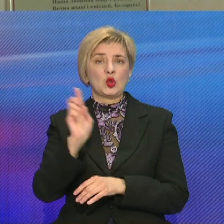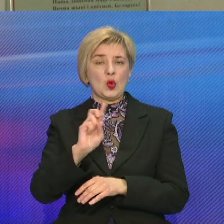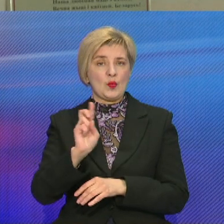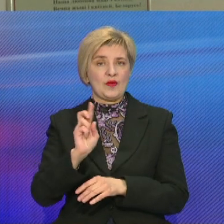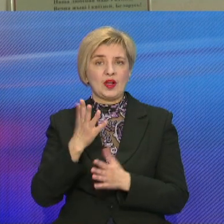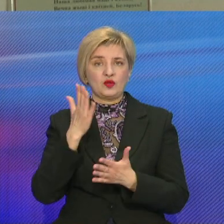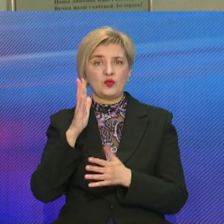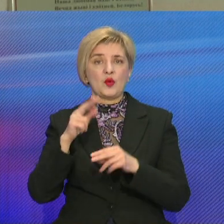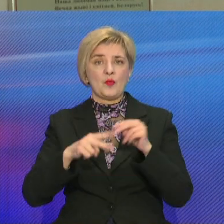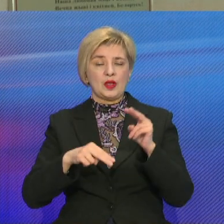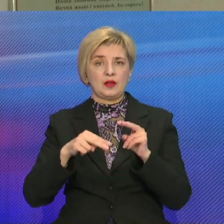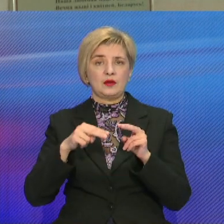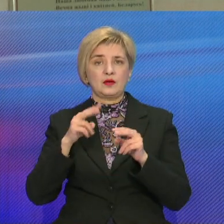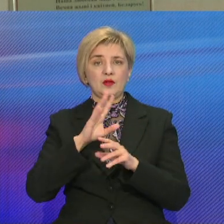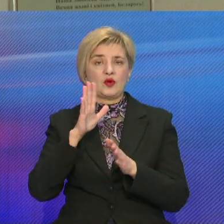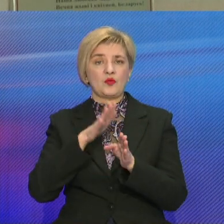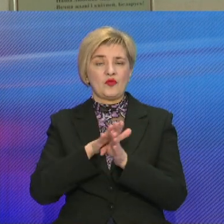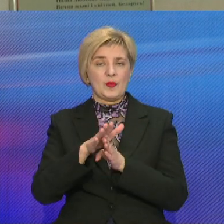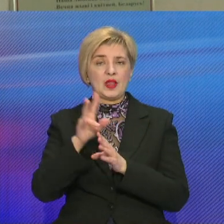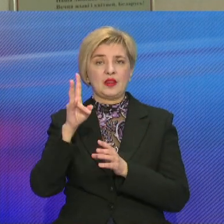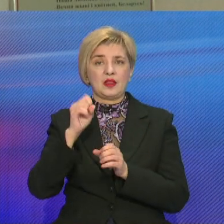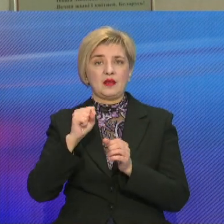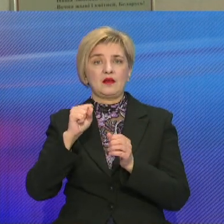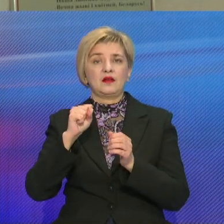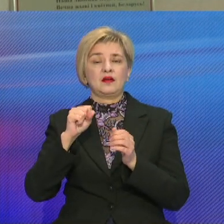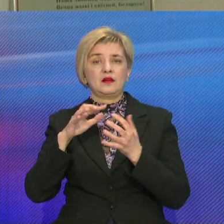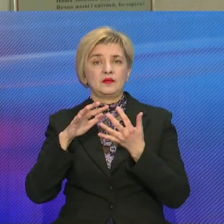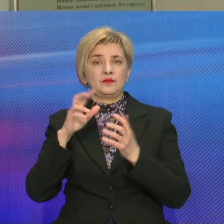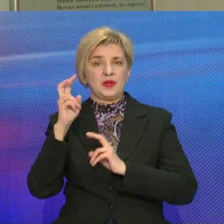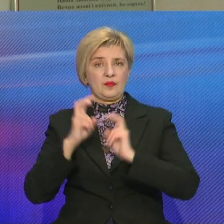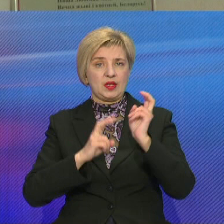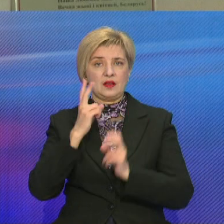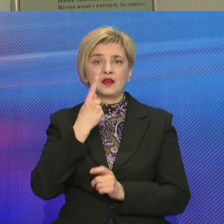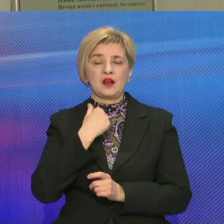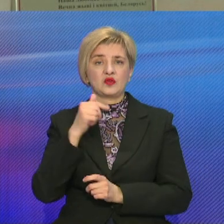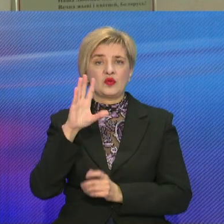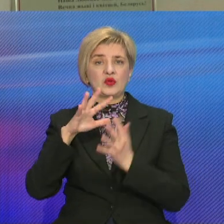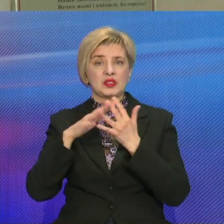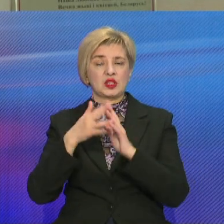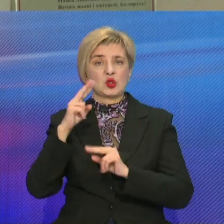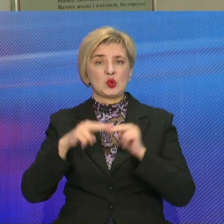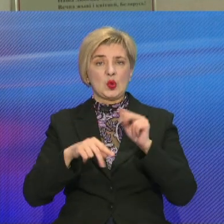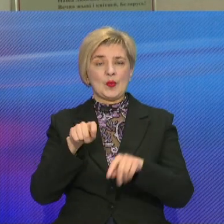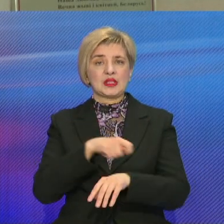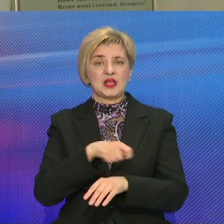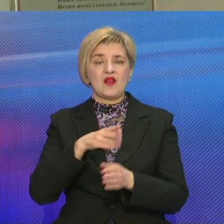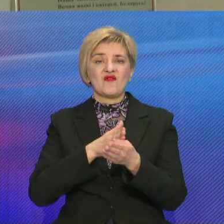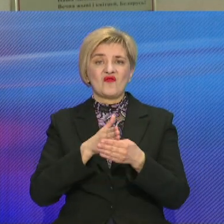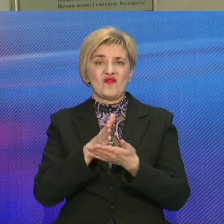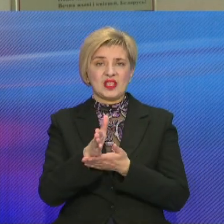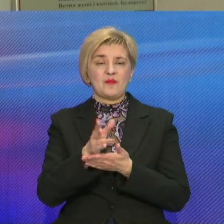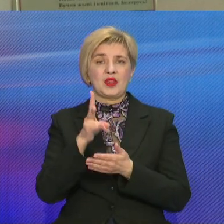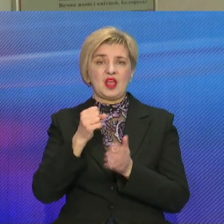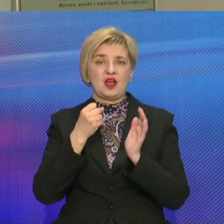ООО «Красносельстройматериалы». Благодаря этому мы выйдем на цифру 65% использования твердых